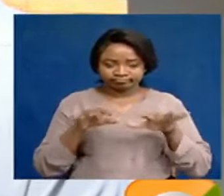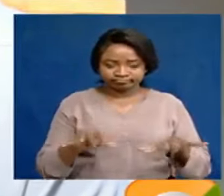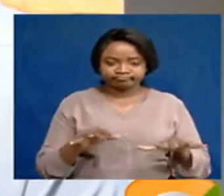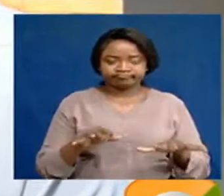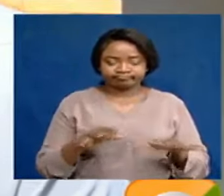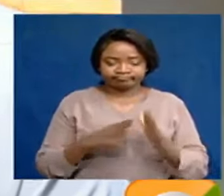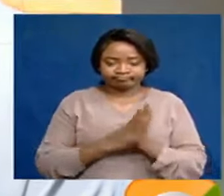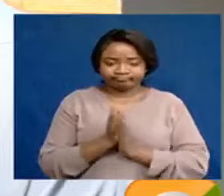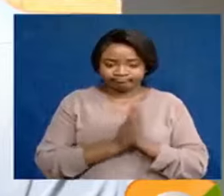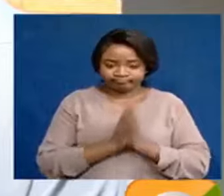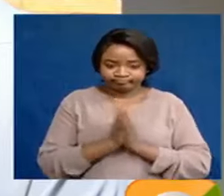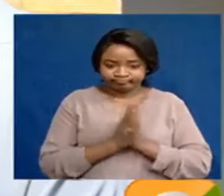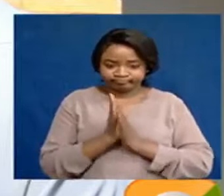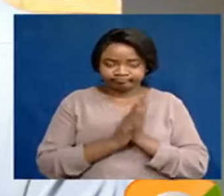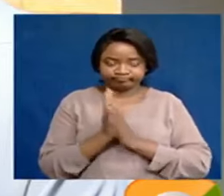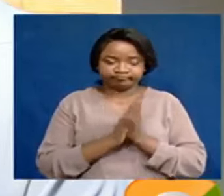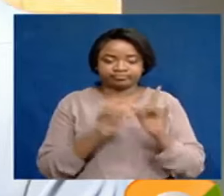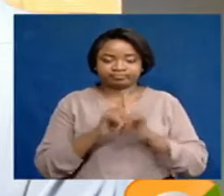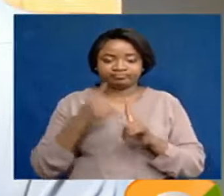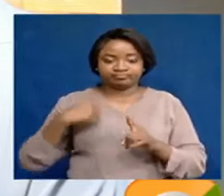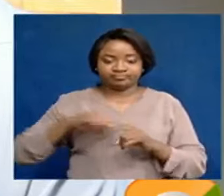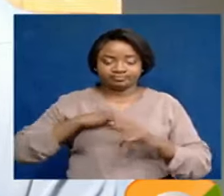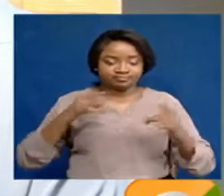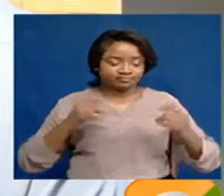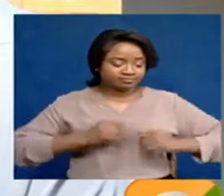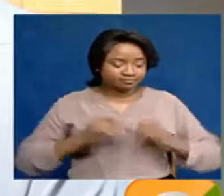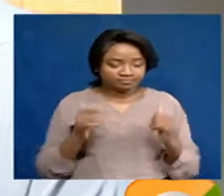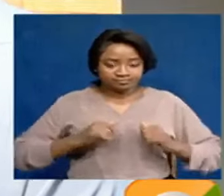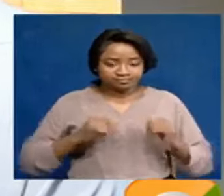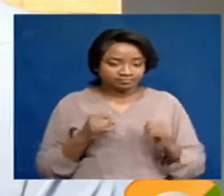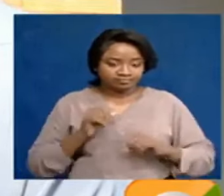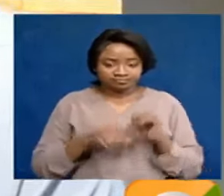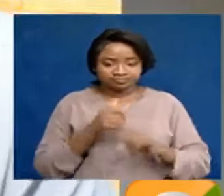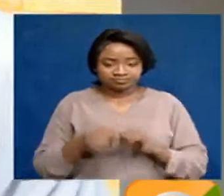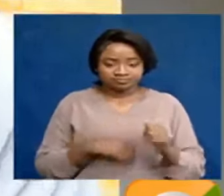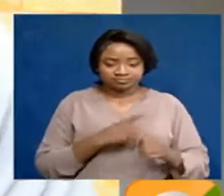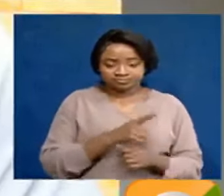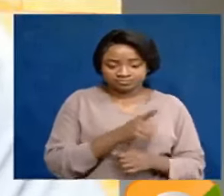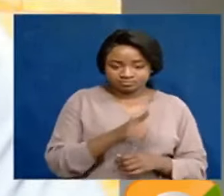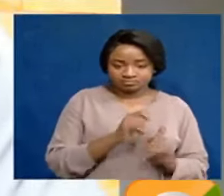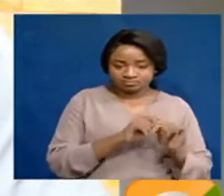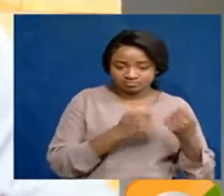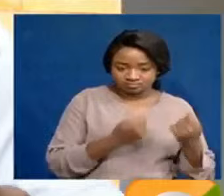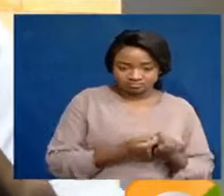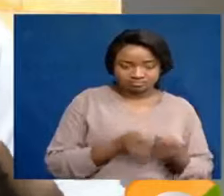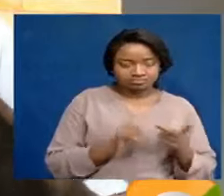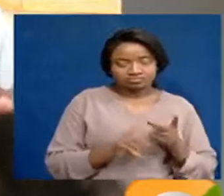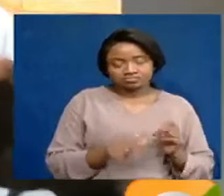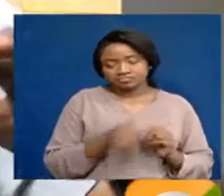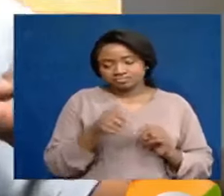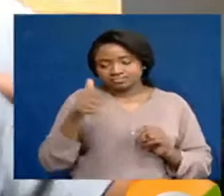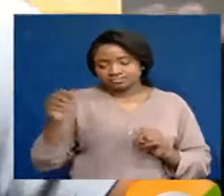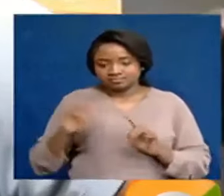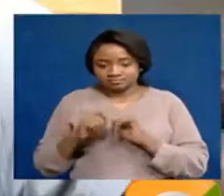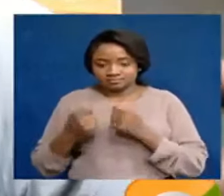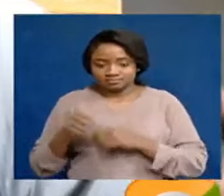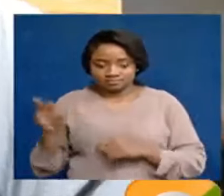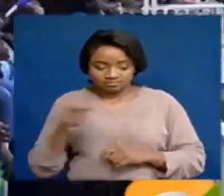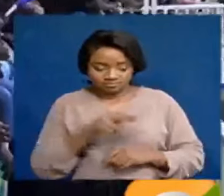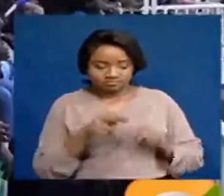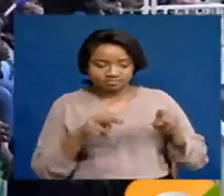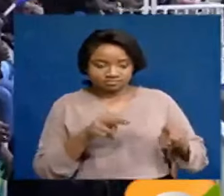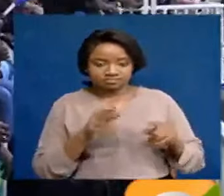so excited about them as a team, excited about other teams seeing how a team should be